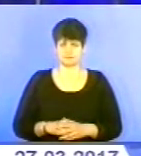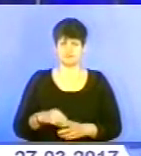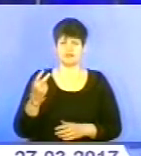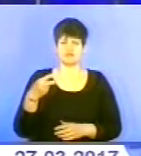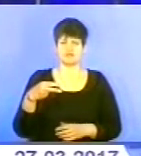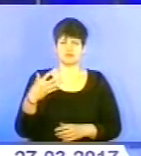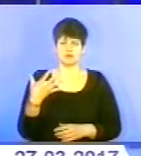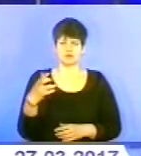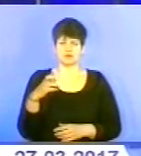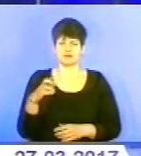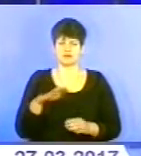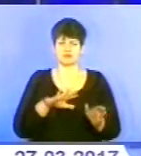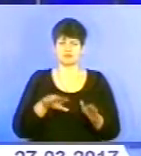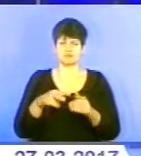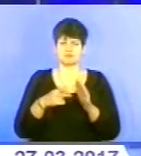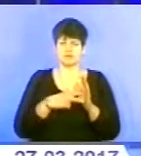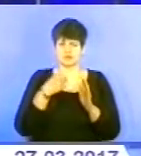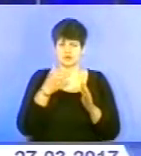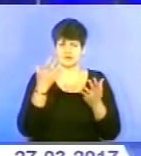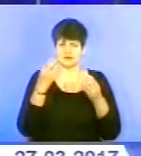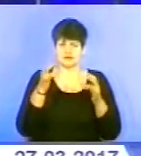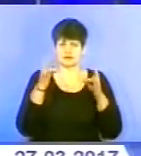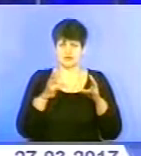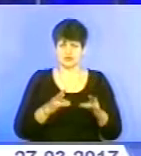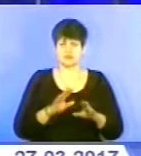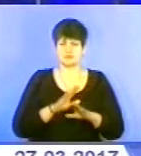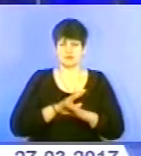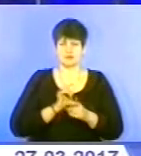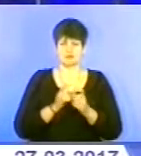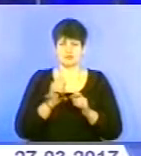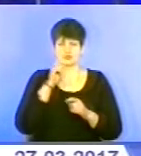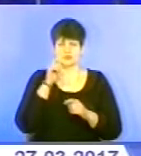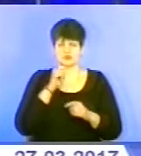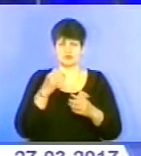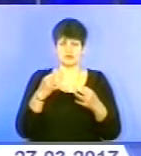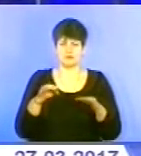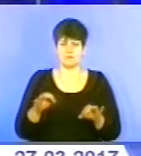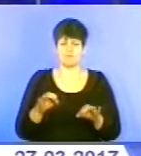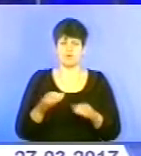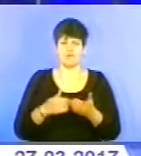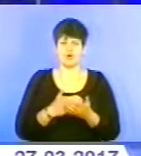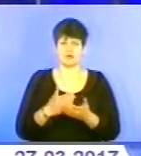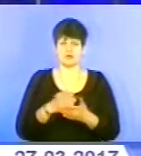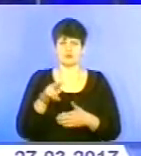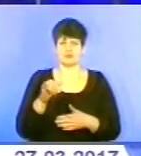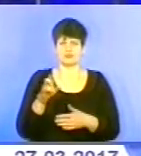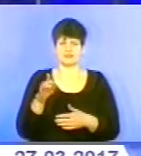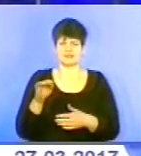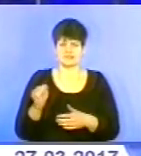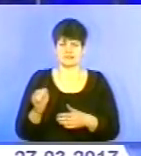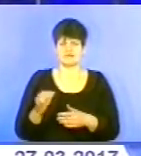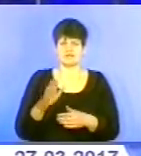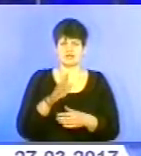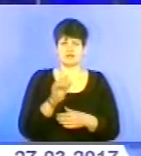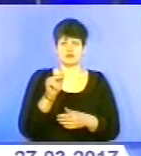25 березня минуло 18 років із дня трагічної смерті борця за українську незалежність, політика і публіциста В'ячеслава Чорновола. У